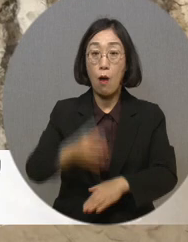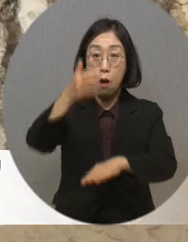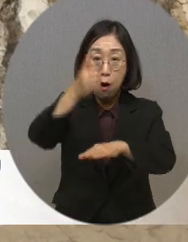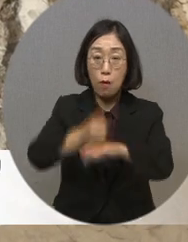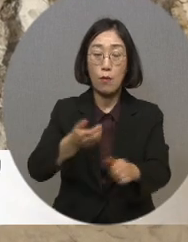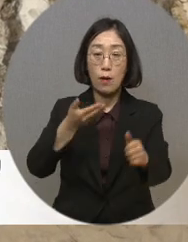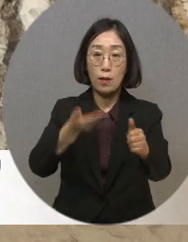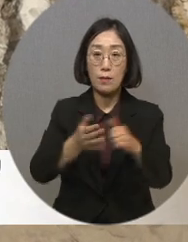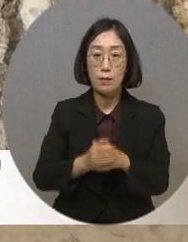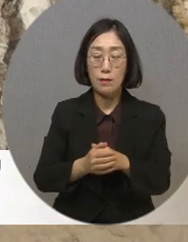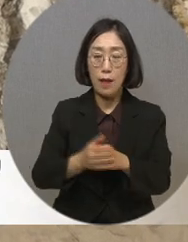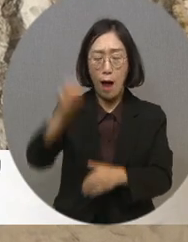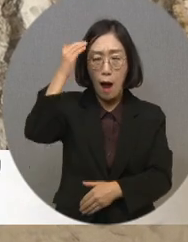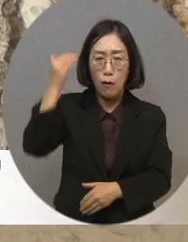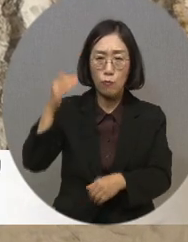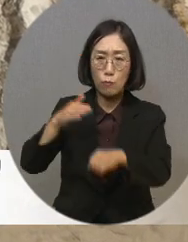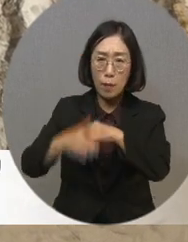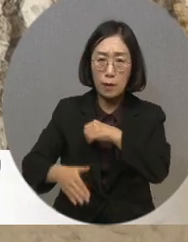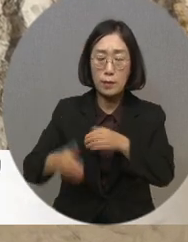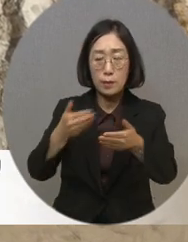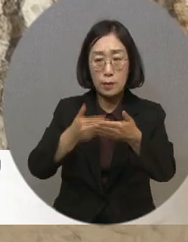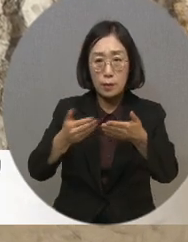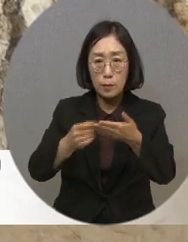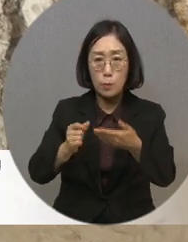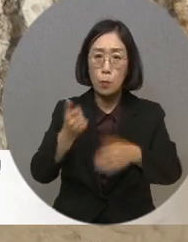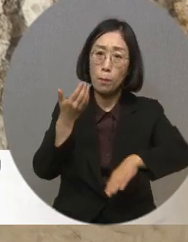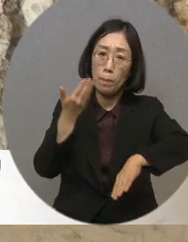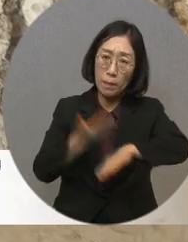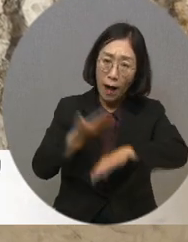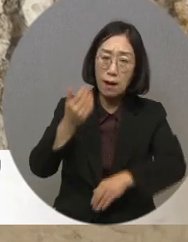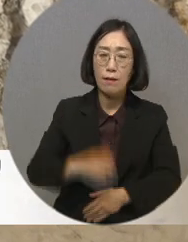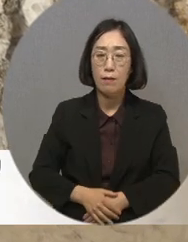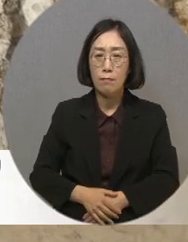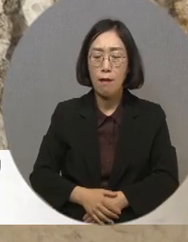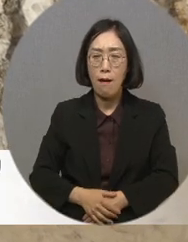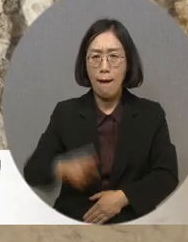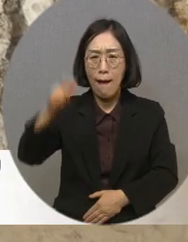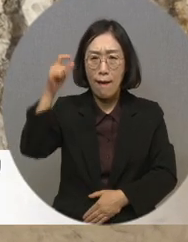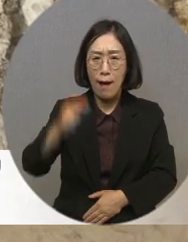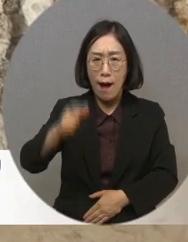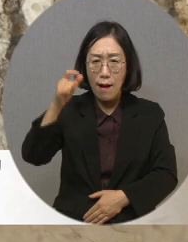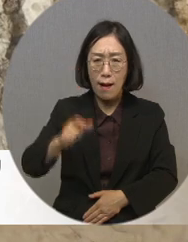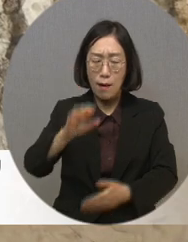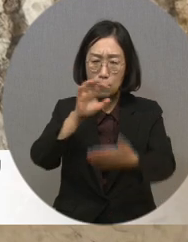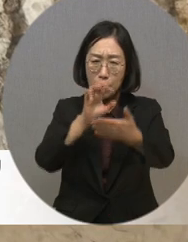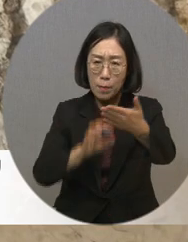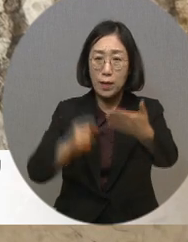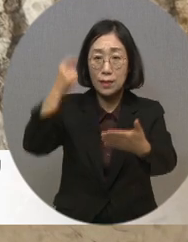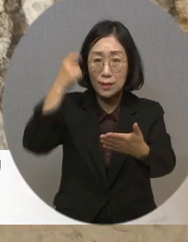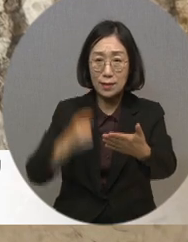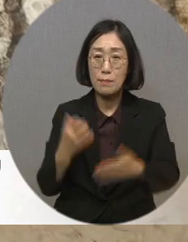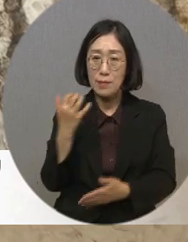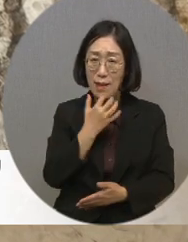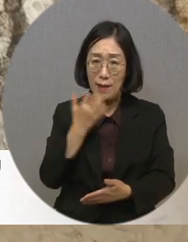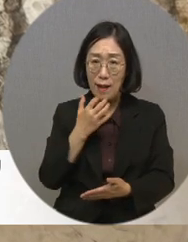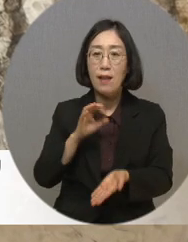그는 기존 한국화에서 볼 수 없었던 견고한 질감과 색감을 만들었습니다.